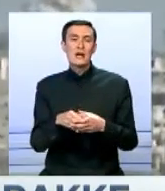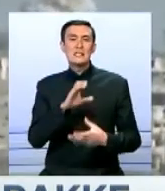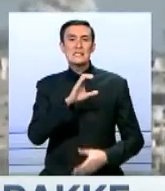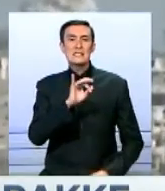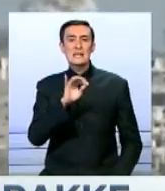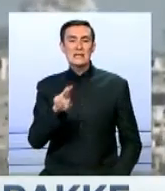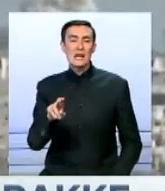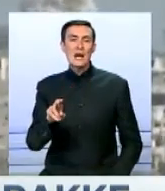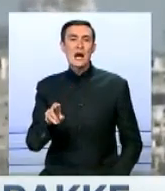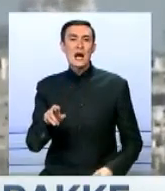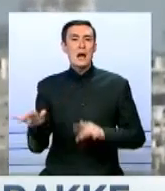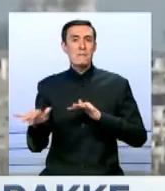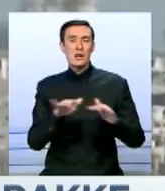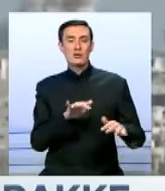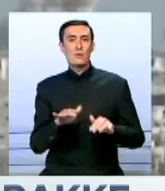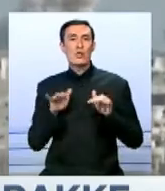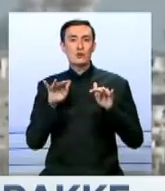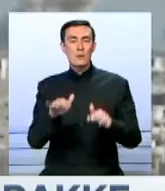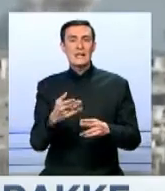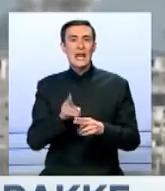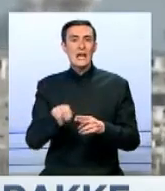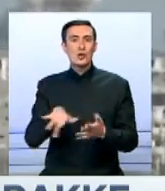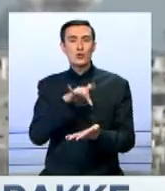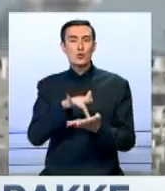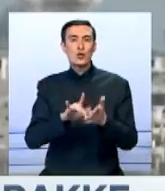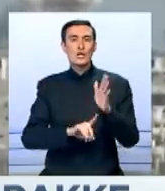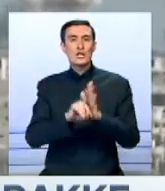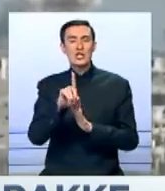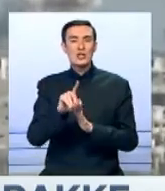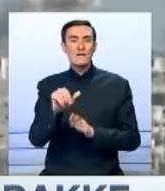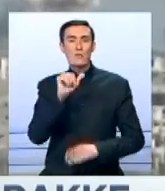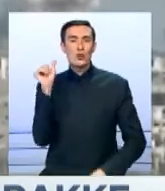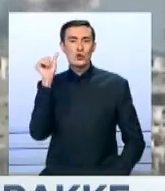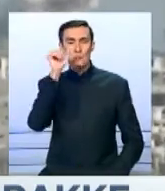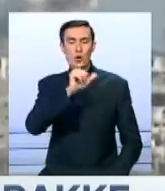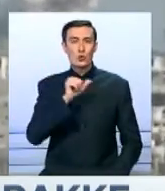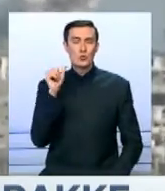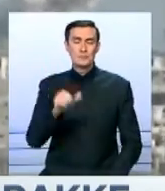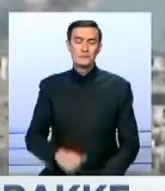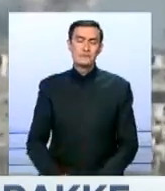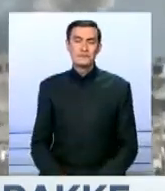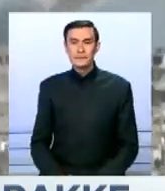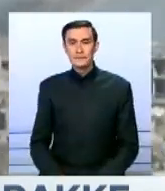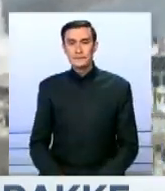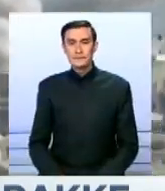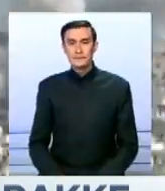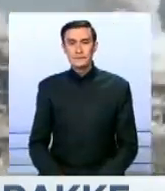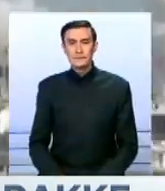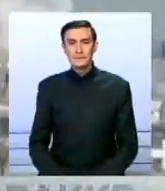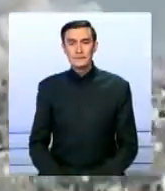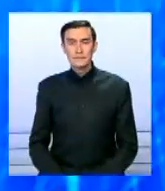Сирии. Операцию по наступлению на город начали в конце прошлого года.